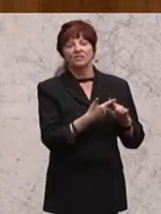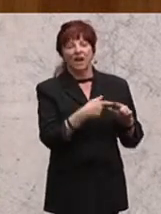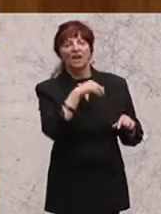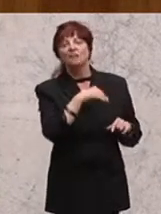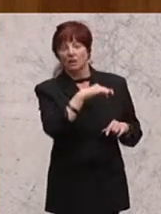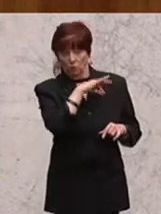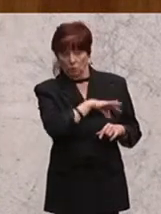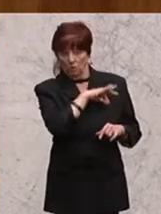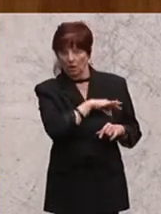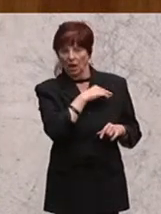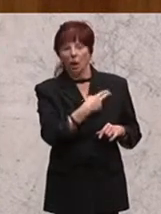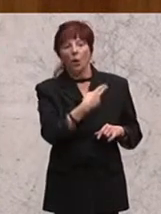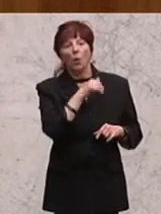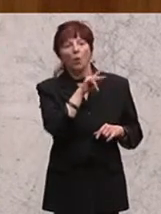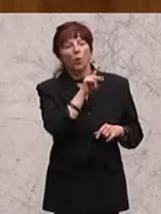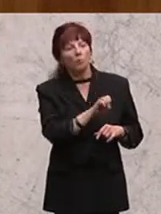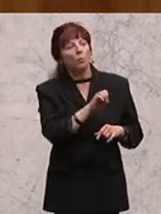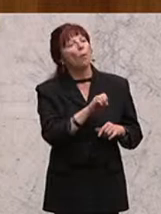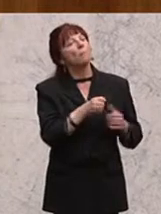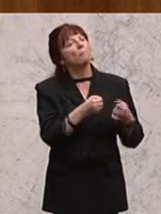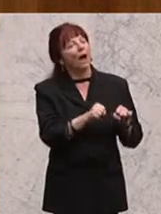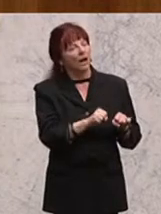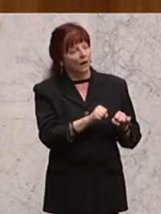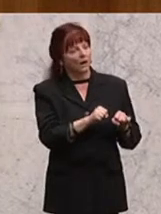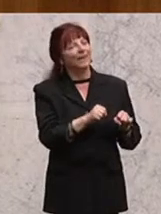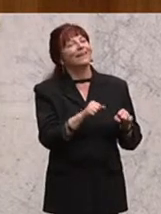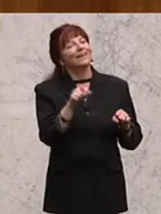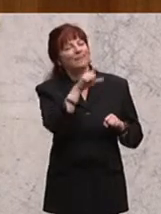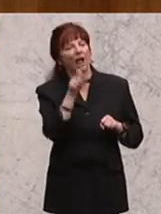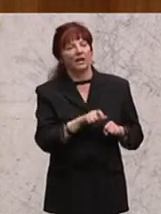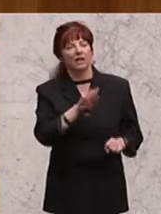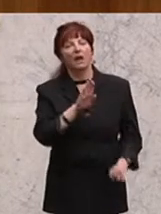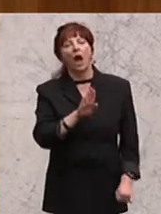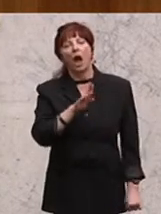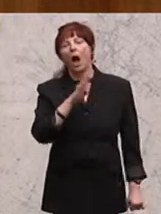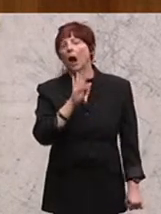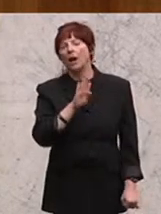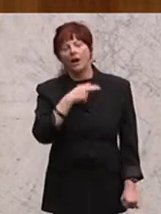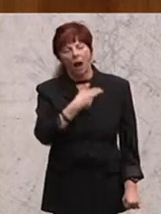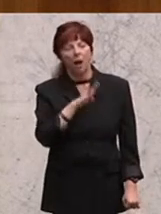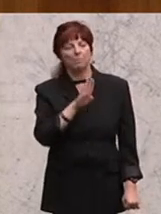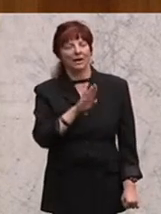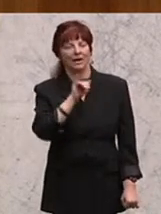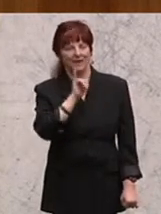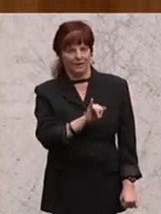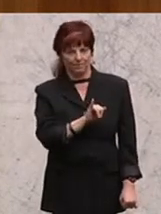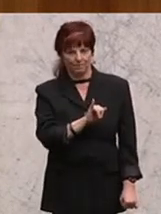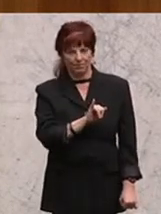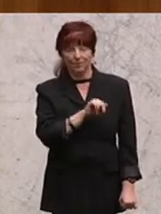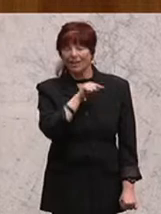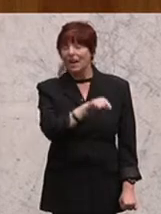Italien, HBI. Zur Erinnerung, die HETA hat vor